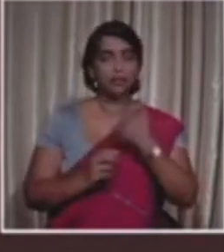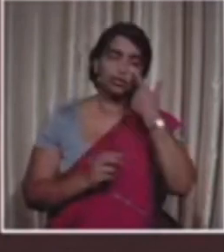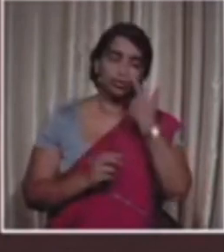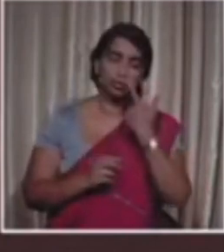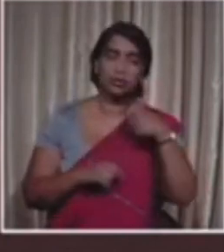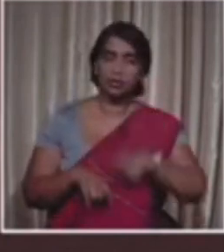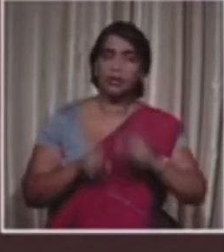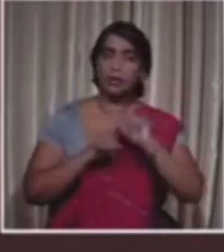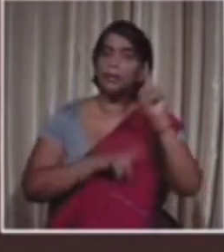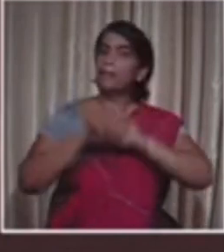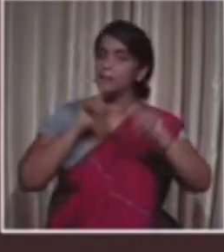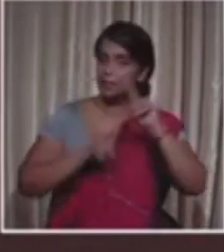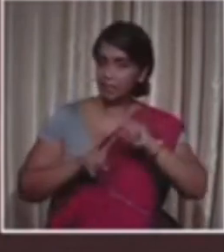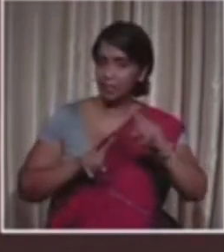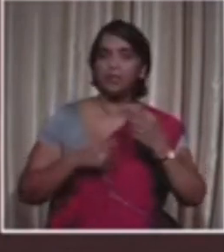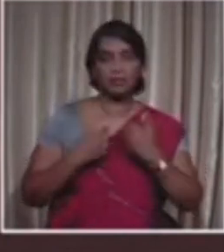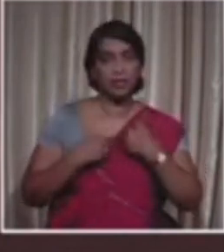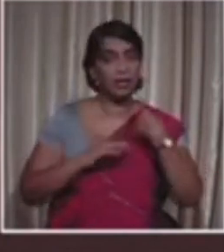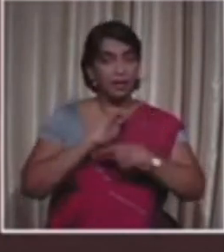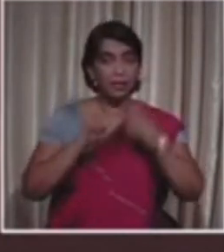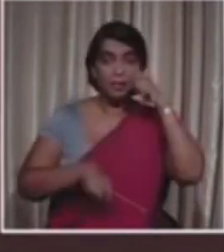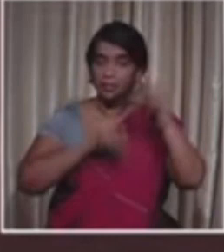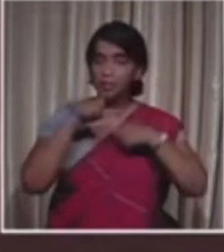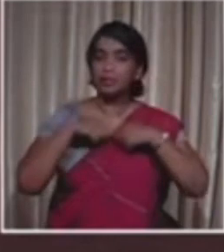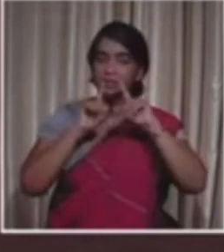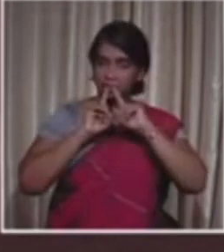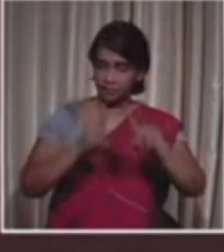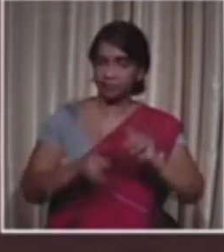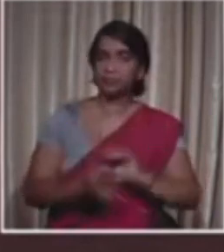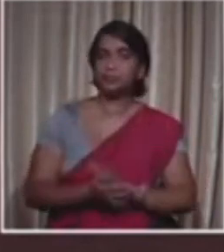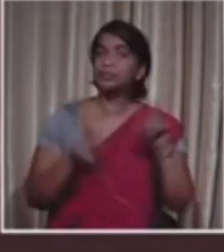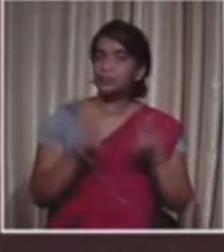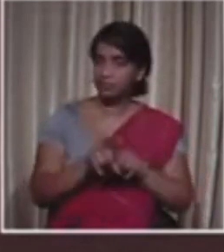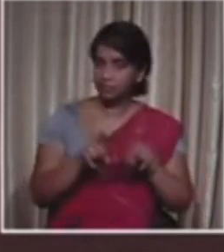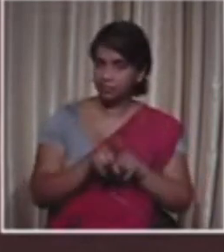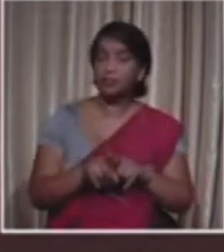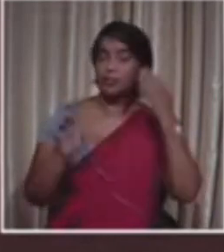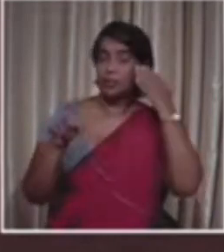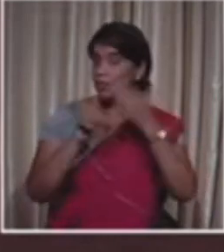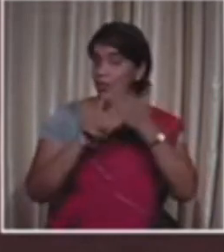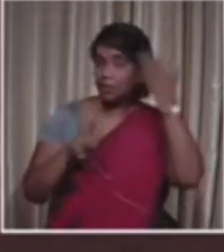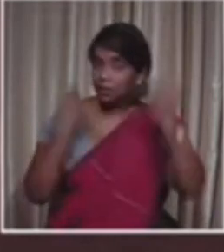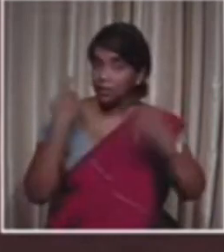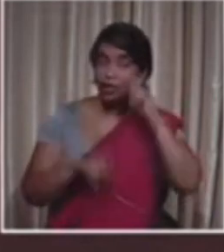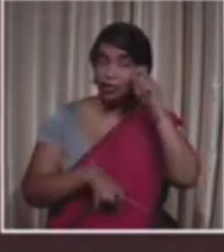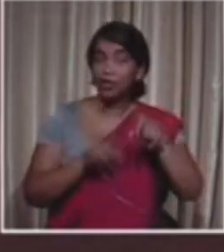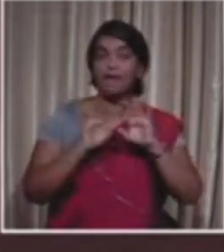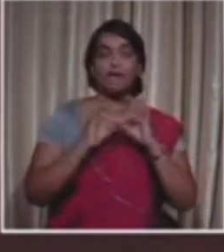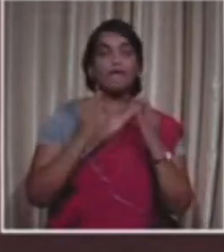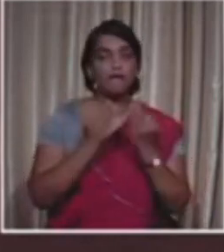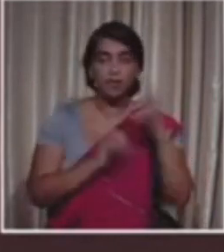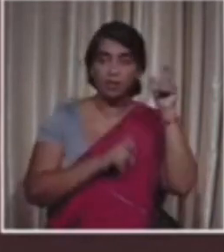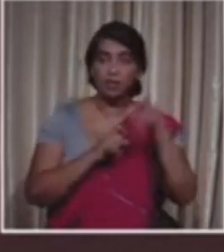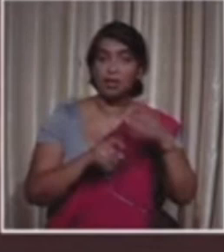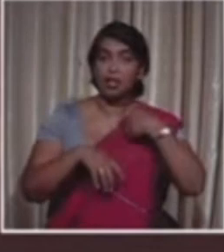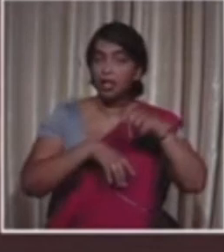මේ සභාවට රටවාසී ජනතාවටත් පළ කරනවා ඒ වගේම සිද්ධියෙන් මිය ගියාටත් ඔහුගේ පවුල්වල අයටත්